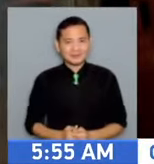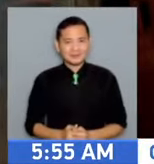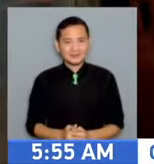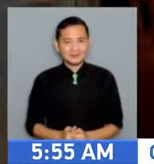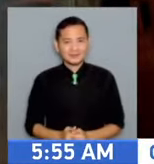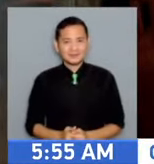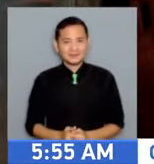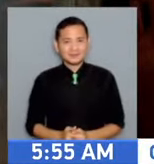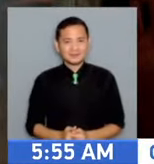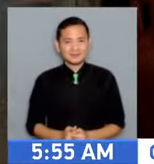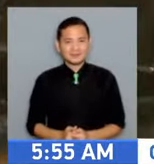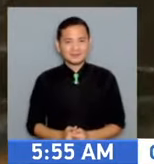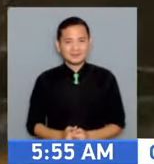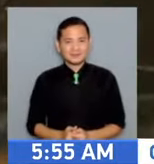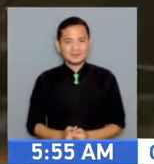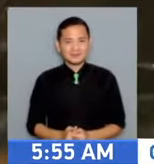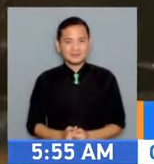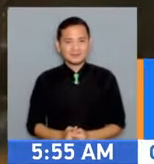Naglalagablab.